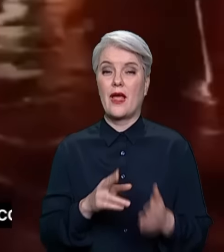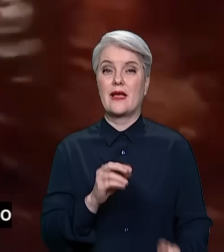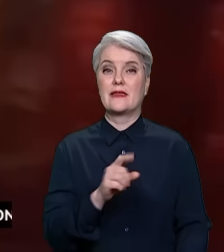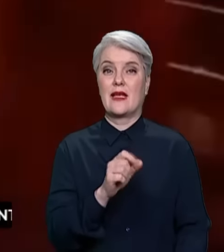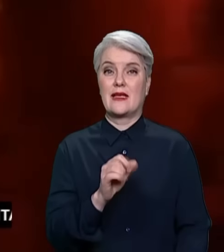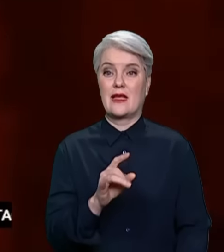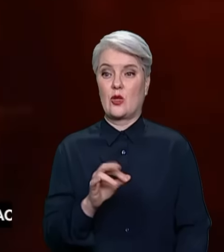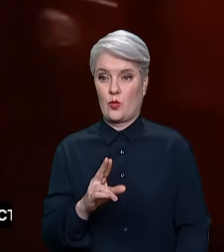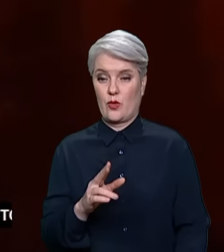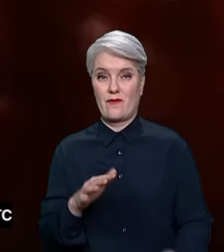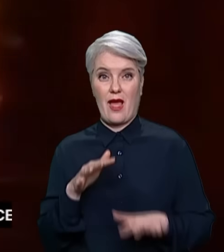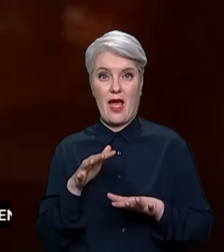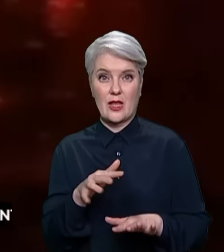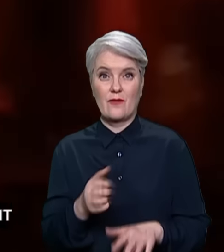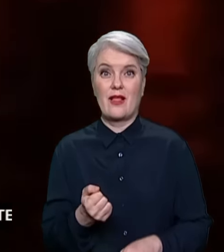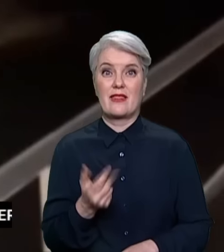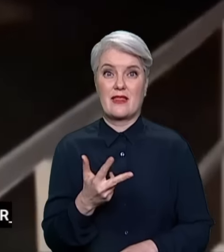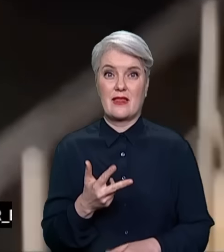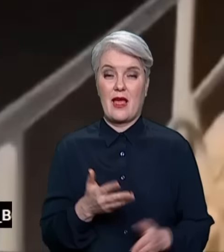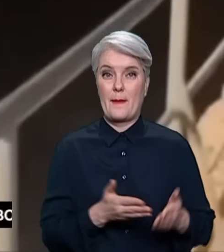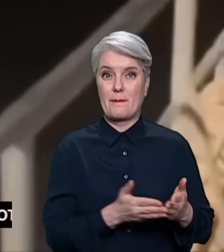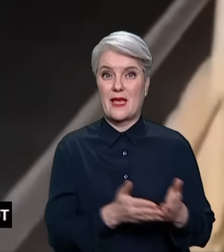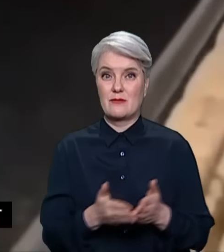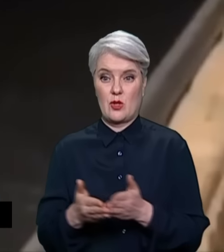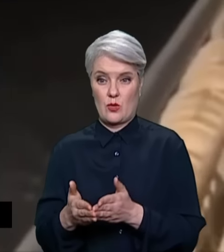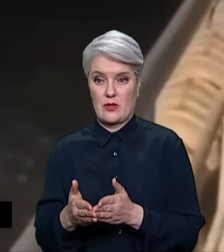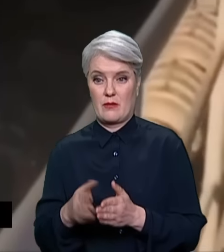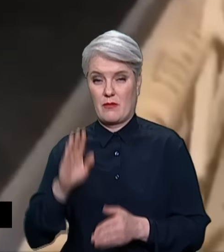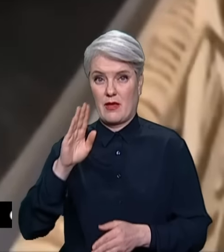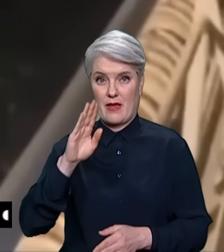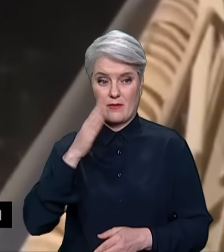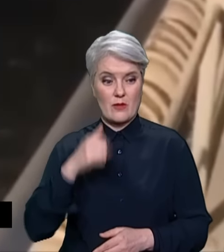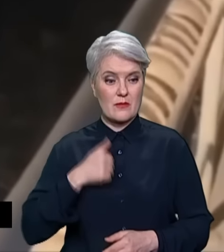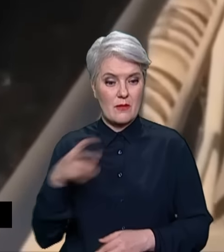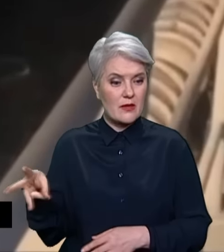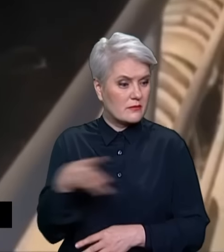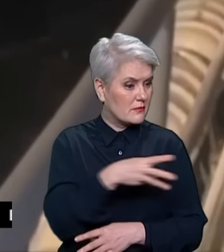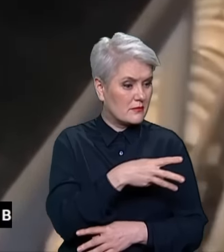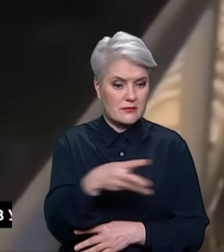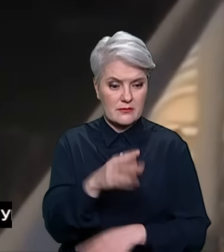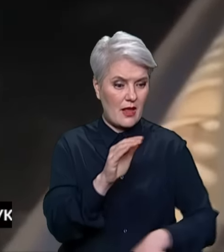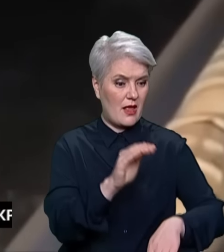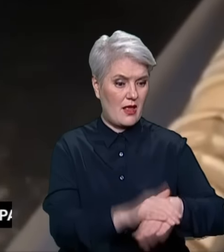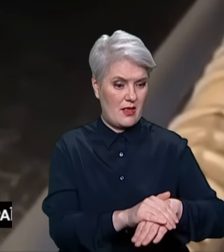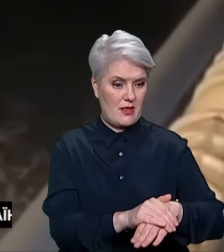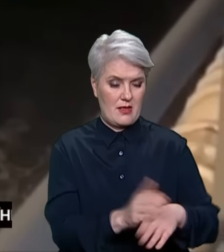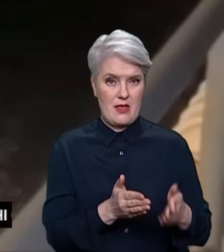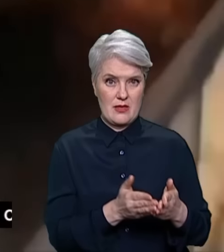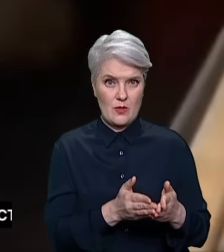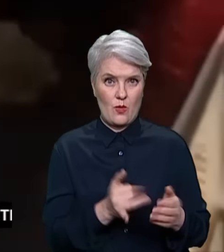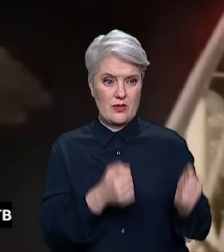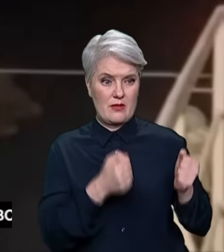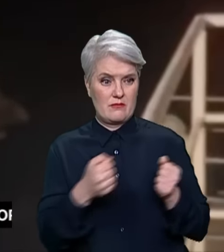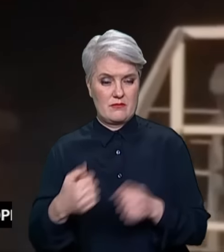атакувало одразу кілька безпілотників. За допомогою прожекторів окупанти намагалися висвітити дрон та влучити по ньому з кулеметів.